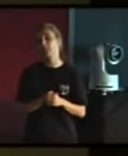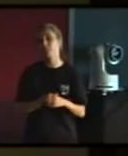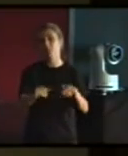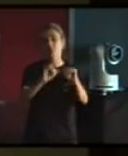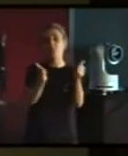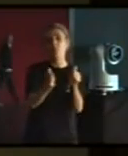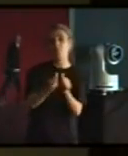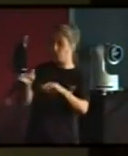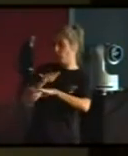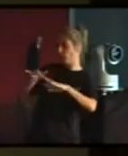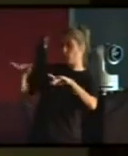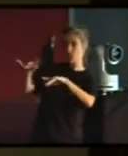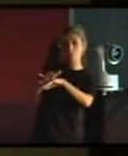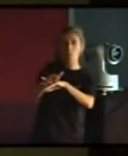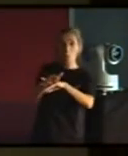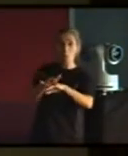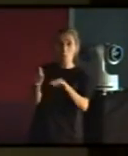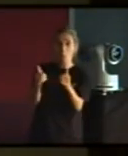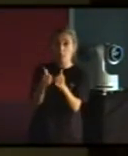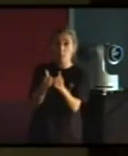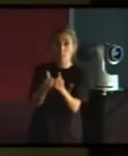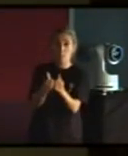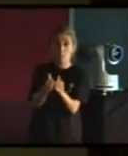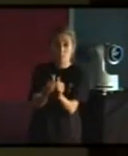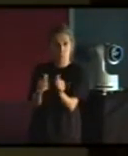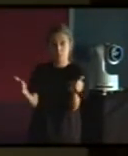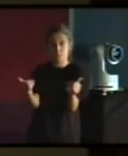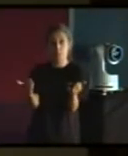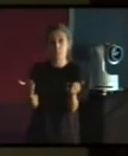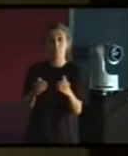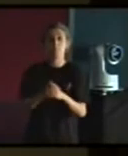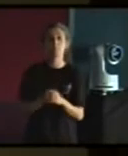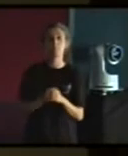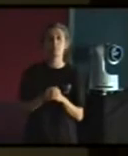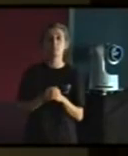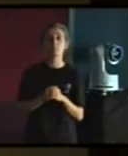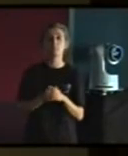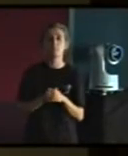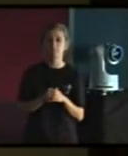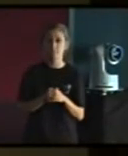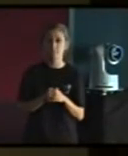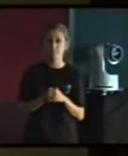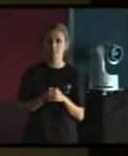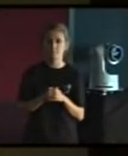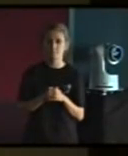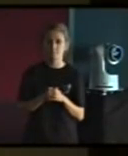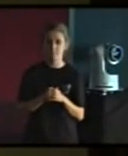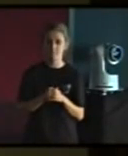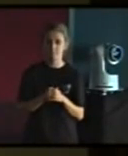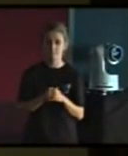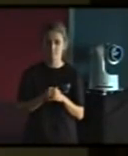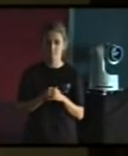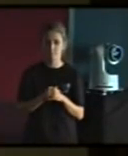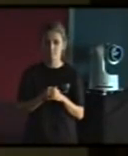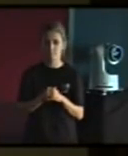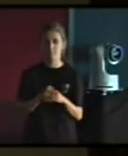environnement. Moi, j'ai bien noté que quand Alain Juppé revendiquait un choix courageux pour